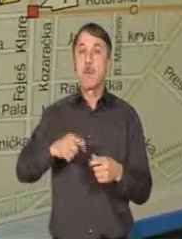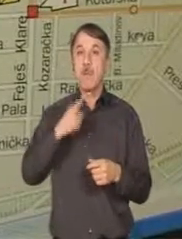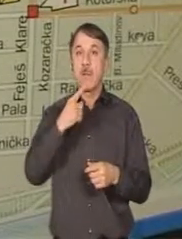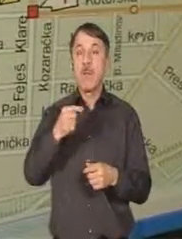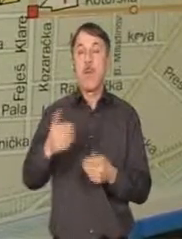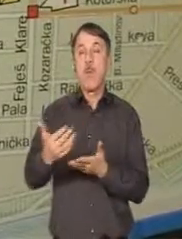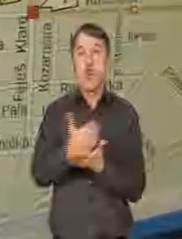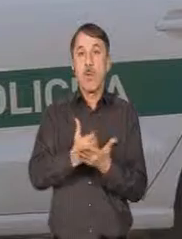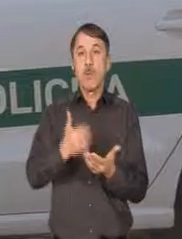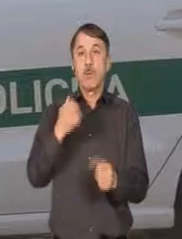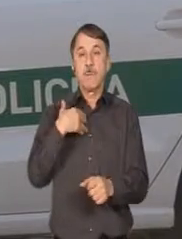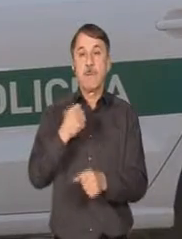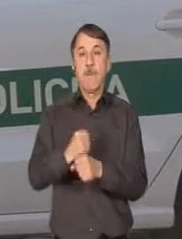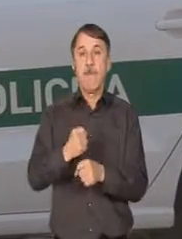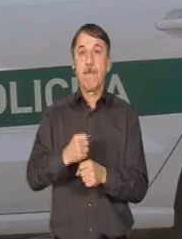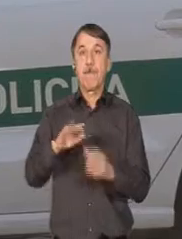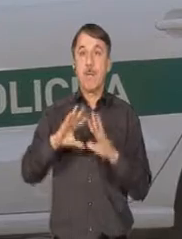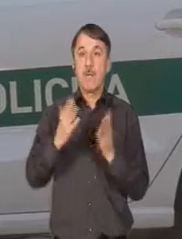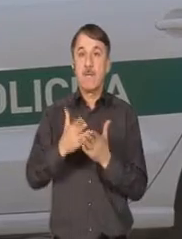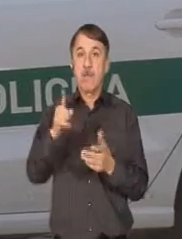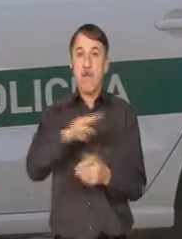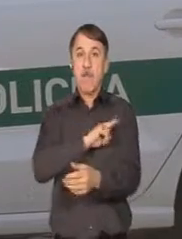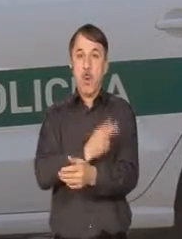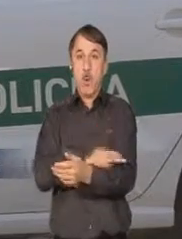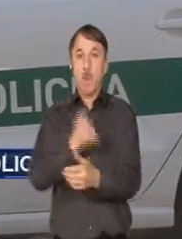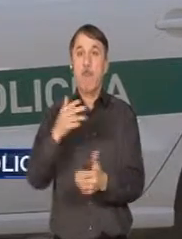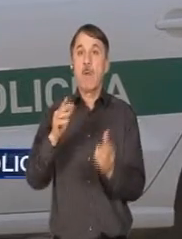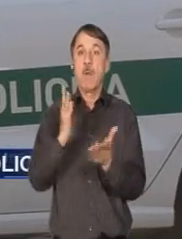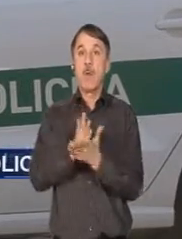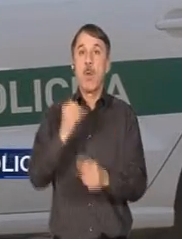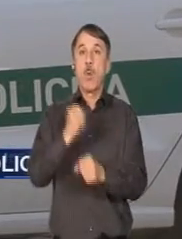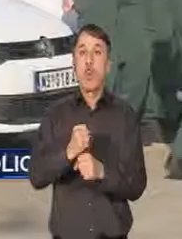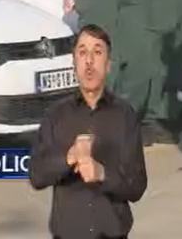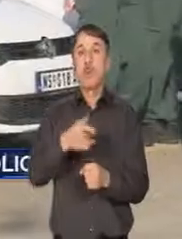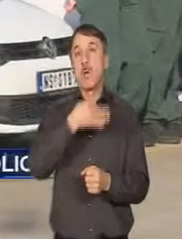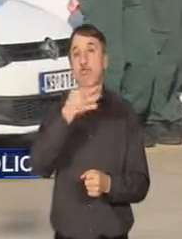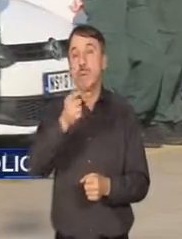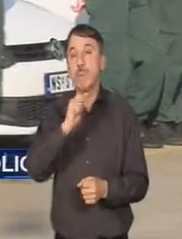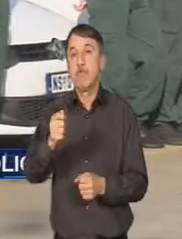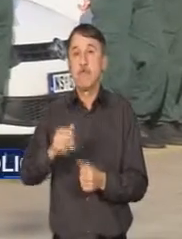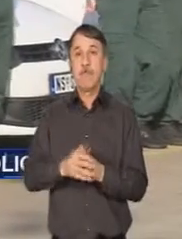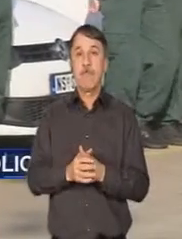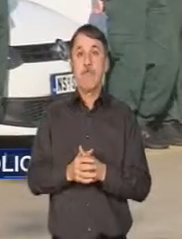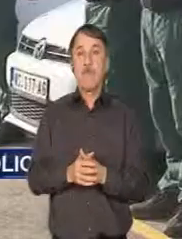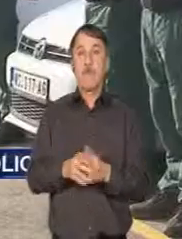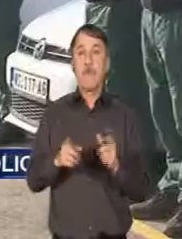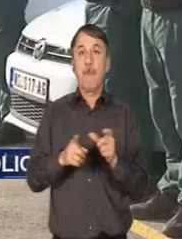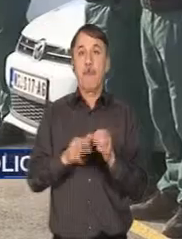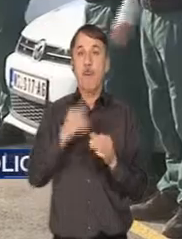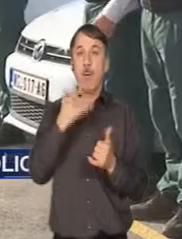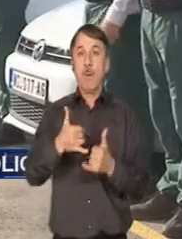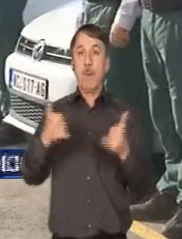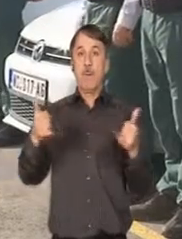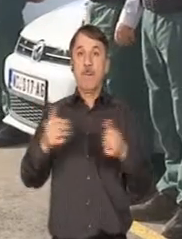izbegava upotrebu sredstava prinude i da sve što je u njihovoj nadležnosti bude urađeno na jedan civilizovan i pristojan način,